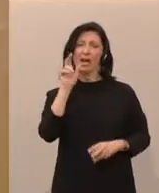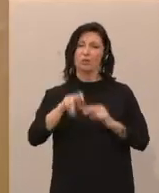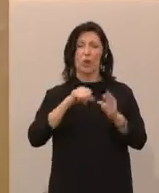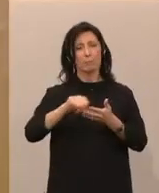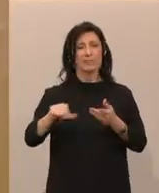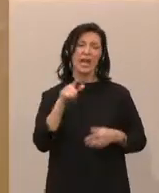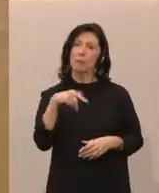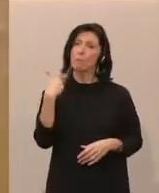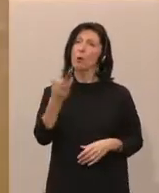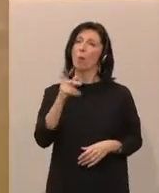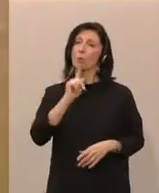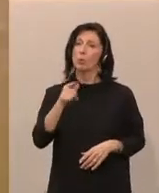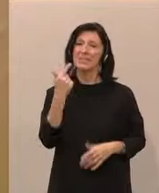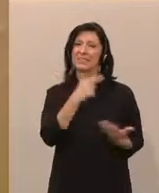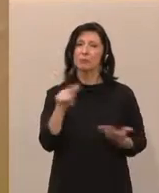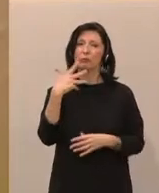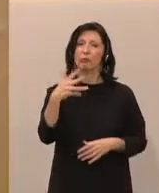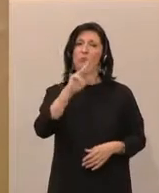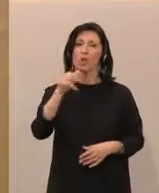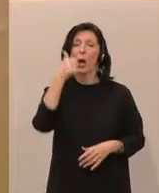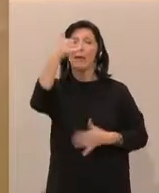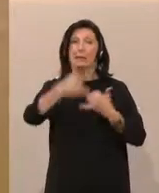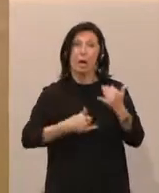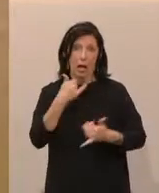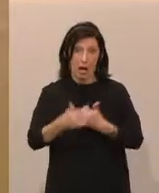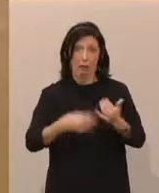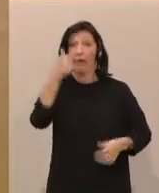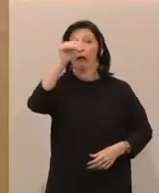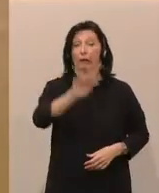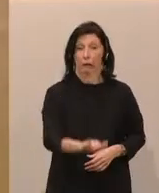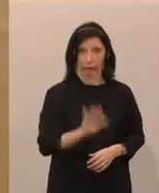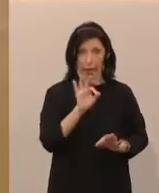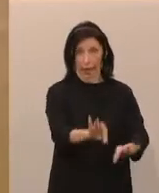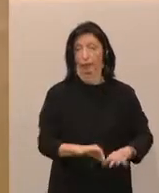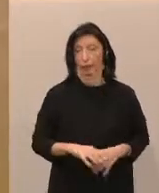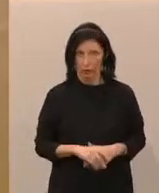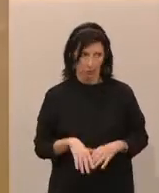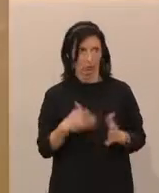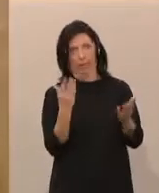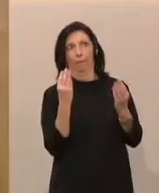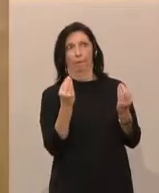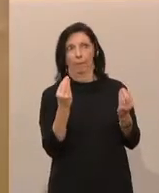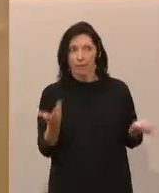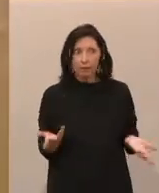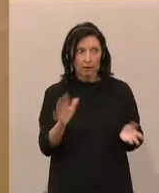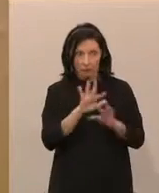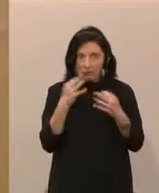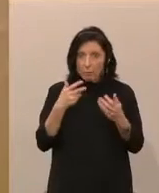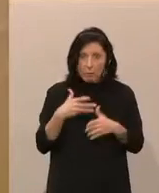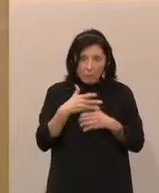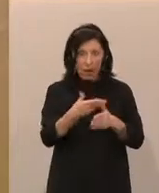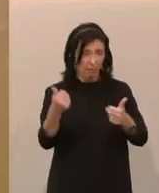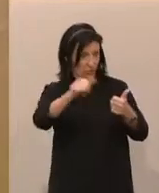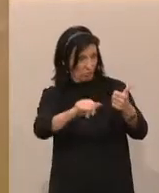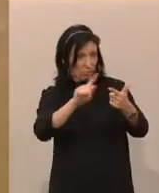die kriegen nur 750 euro pro jahr und pro kind ja bitte neben einer familienbeihilfe und neben dem